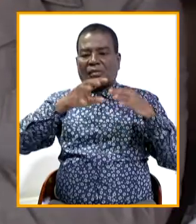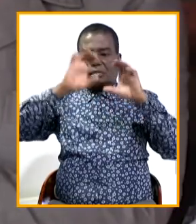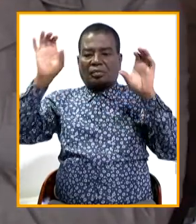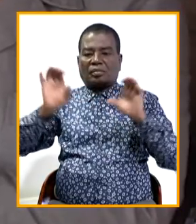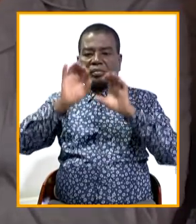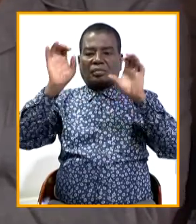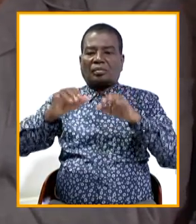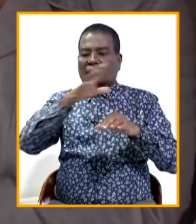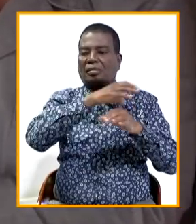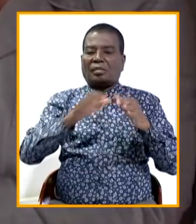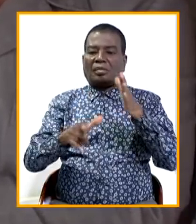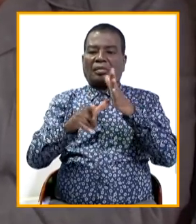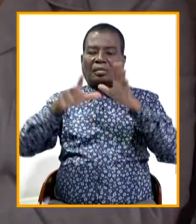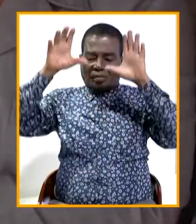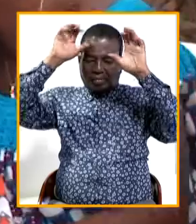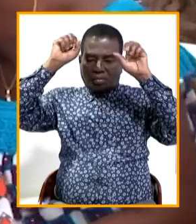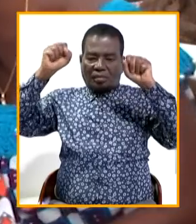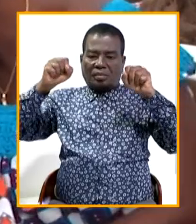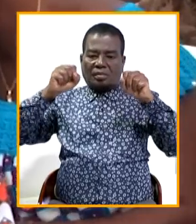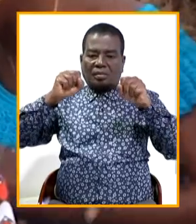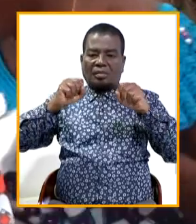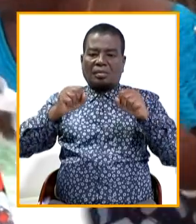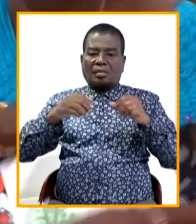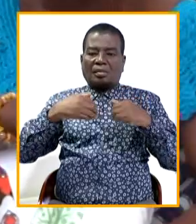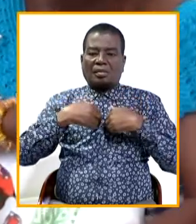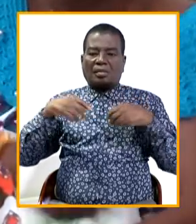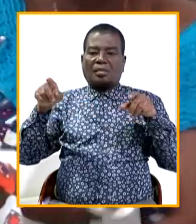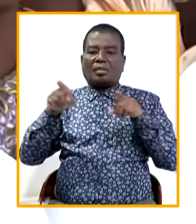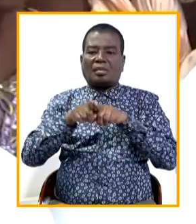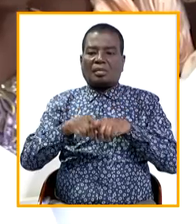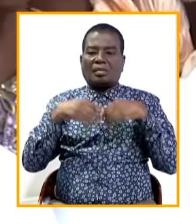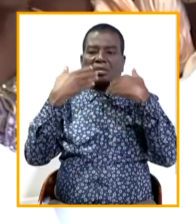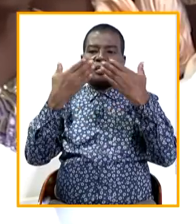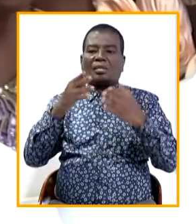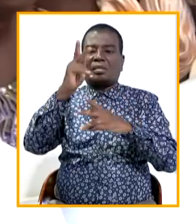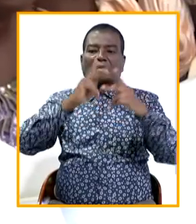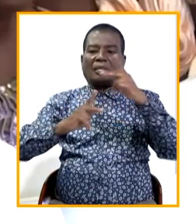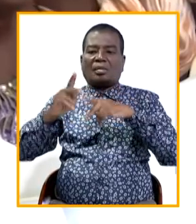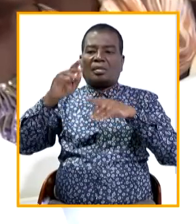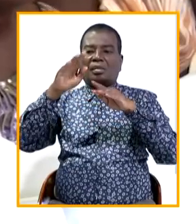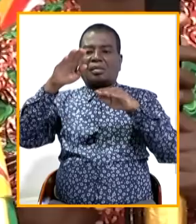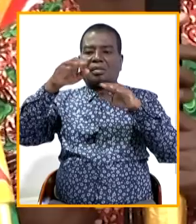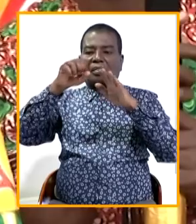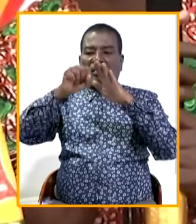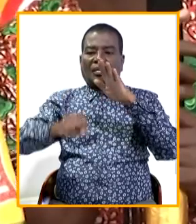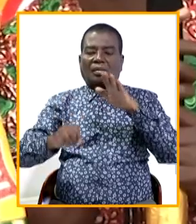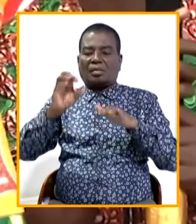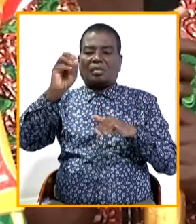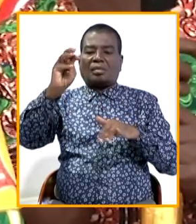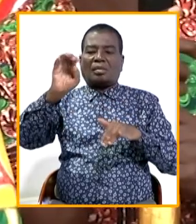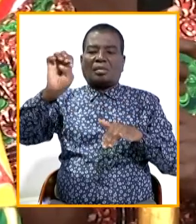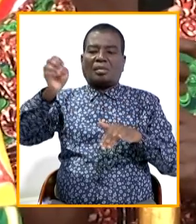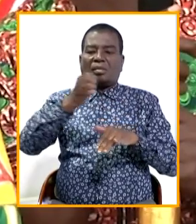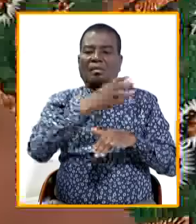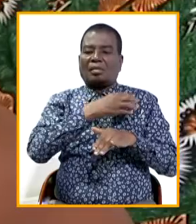le vice-président Tiemokom Eliette Kone, a en son nom remercié les populations du Sud Komoué pour leur unité et